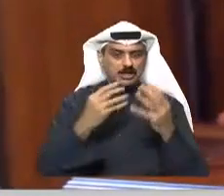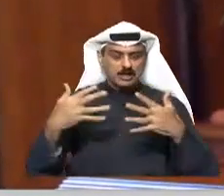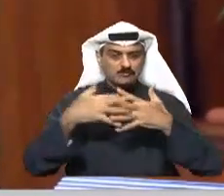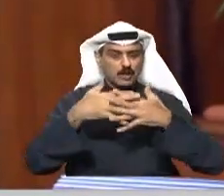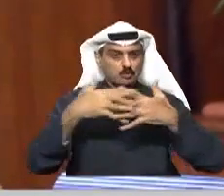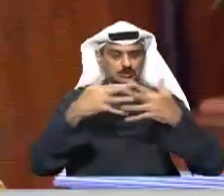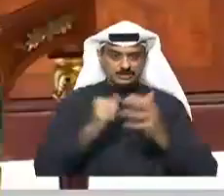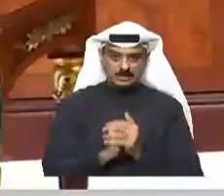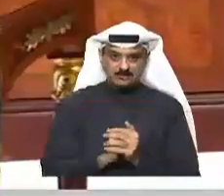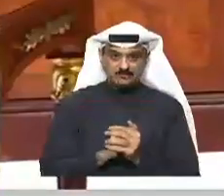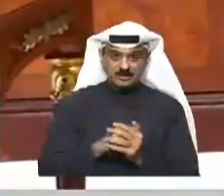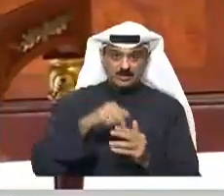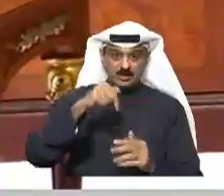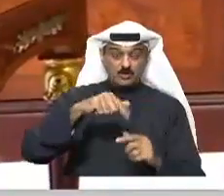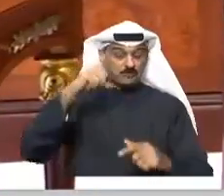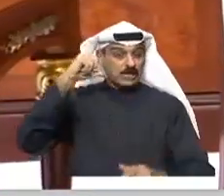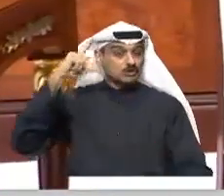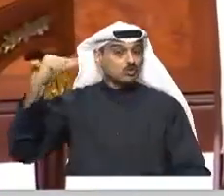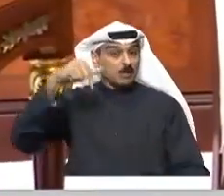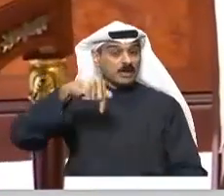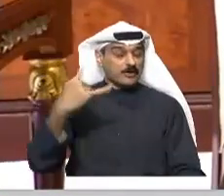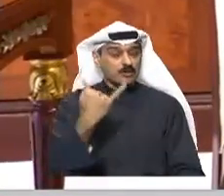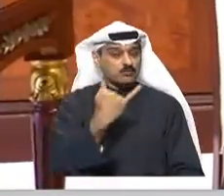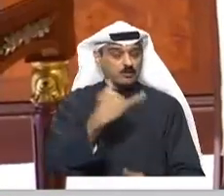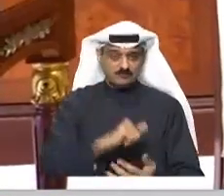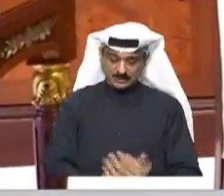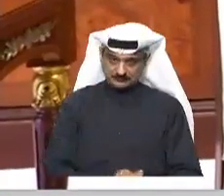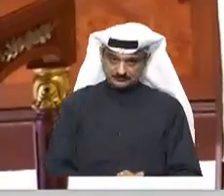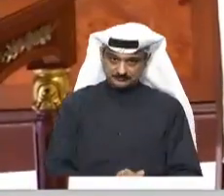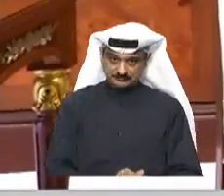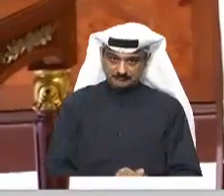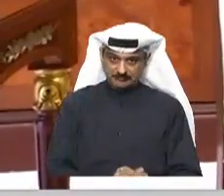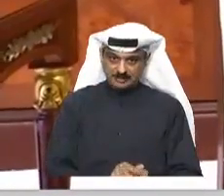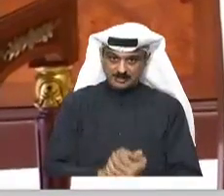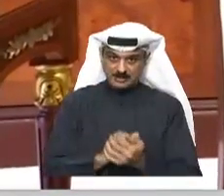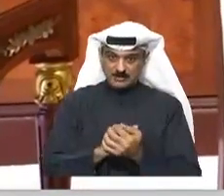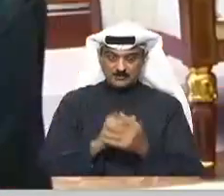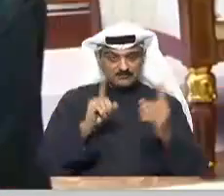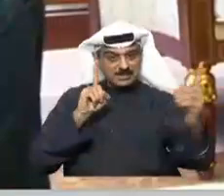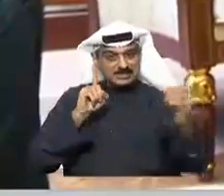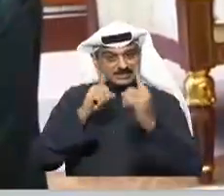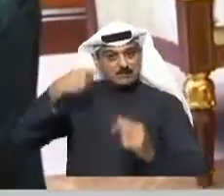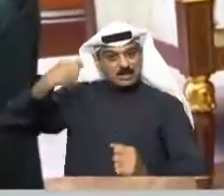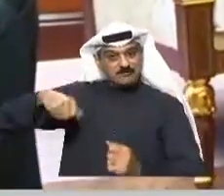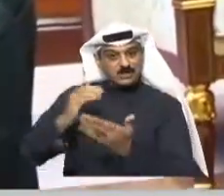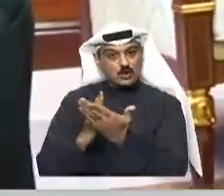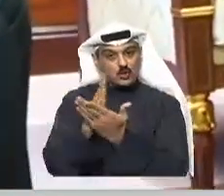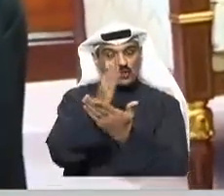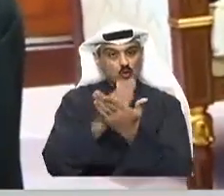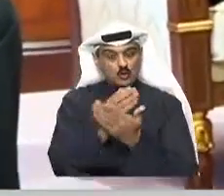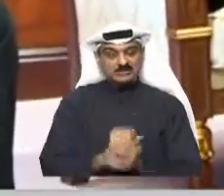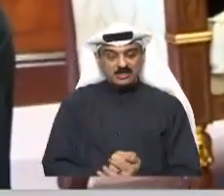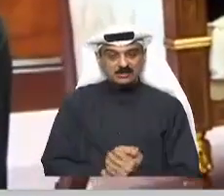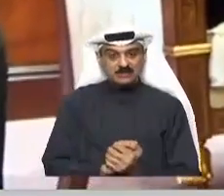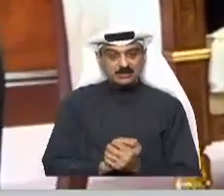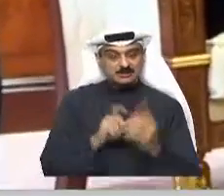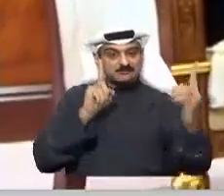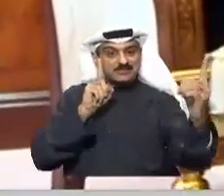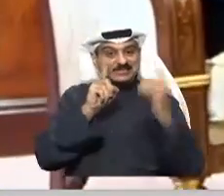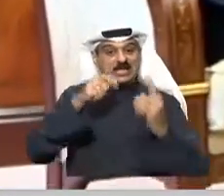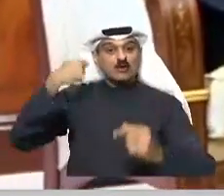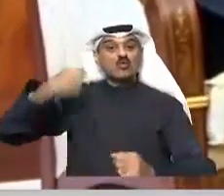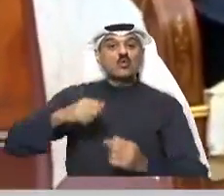الأوضاع الراهنة في الصومال الشقيق. جاء ذلك خلال استقبال وزير الخارجية لوزير التخطيط بجمهورية الصومال